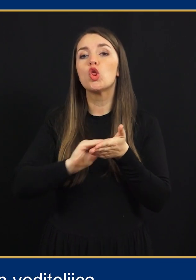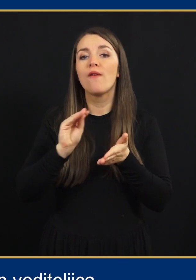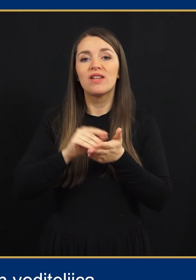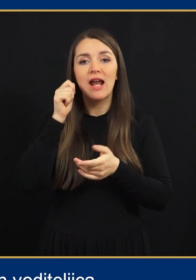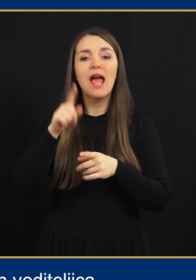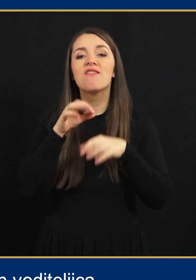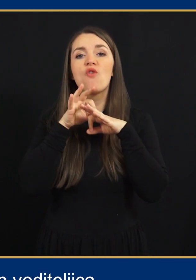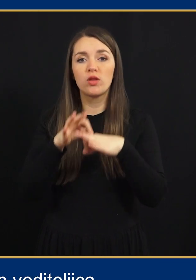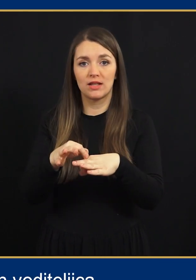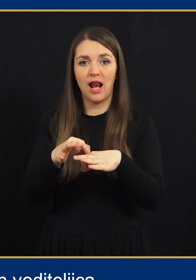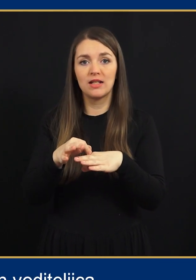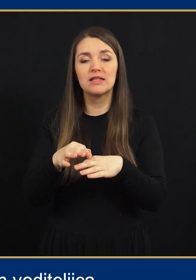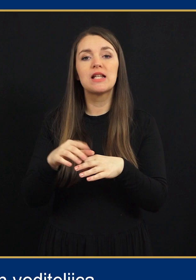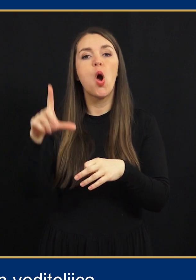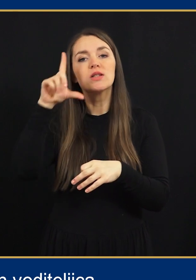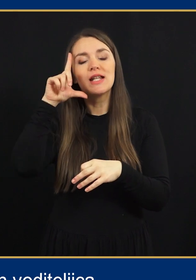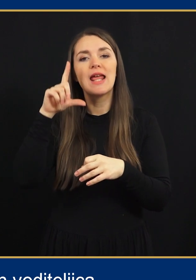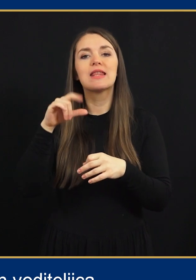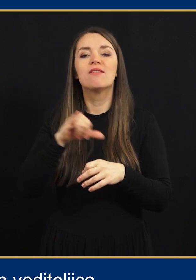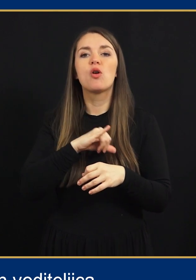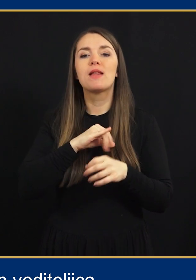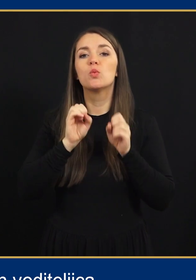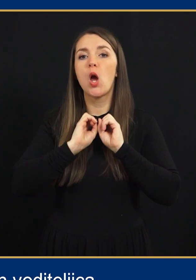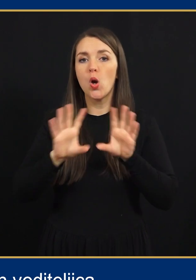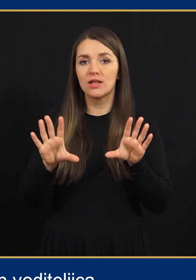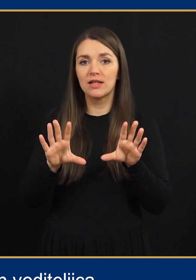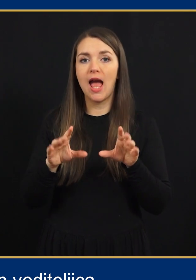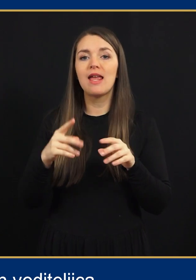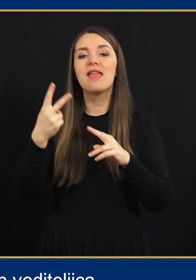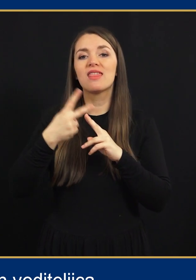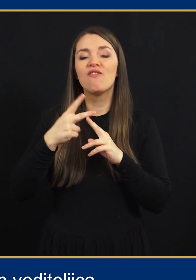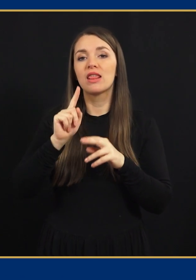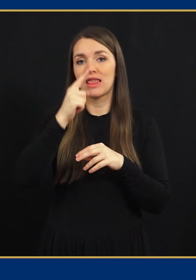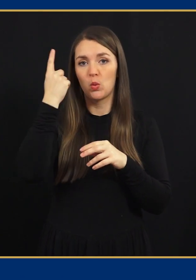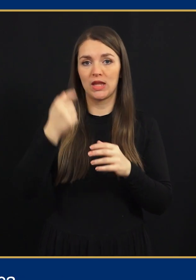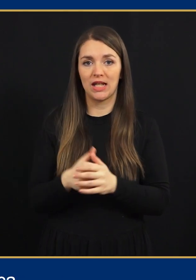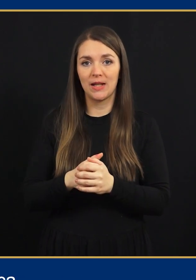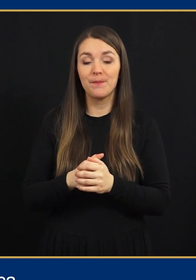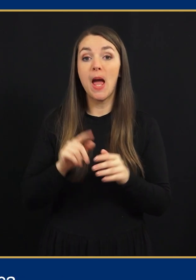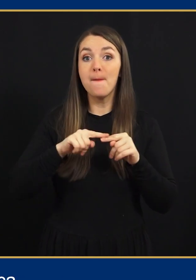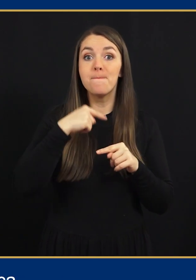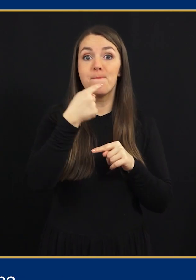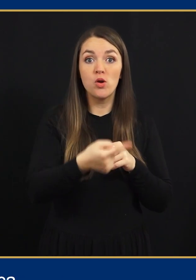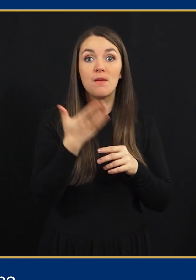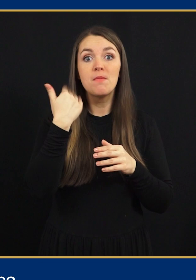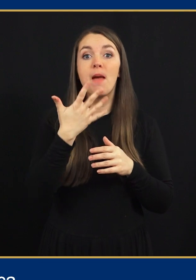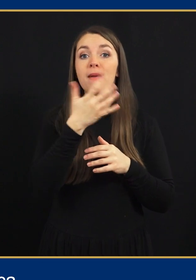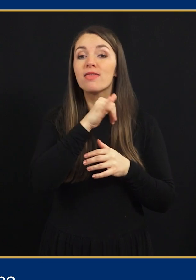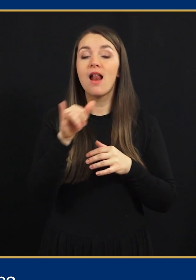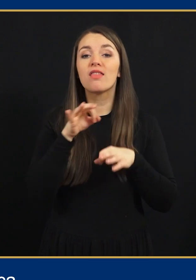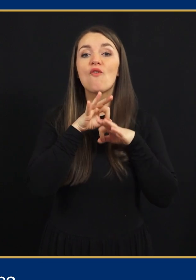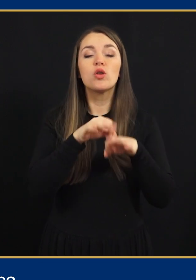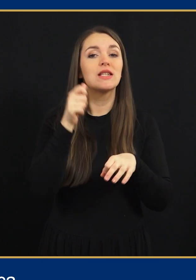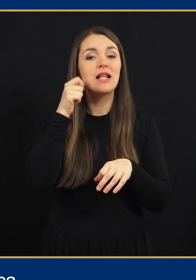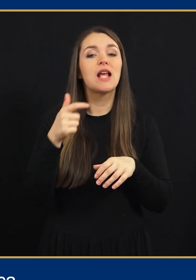in voditeljica osrednje informativne oddaje TV Dnevnik. Nato je bila 5 let